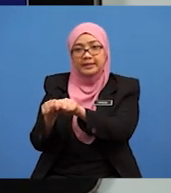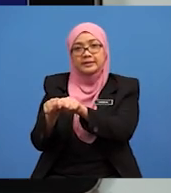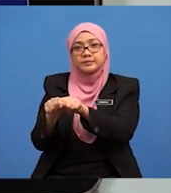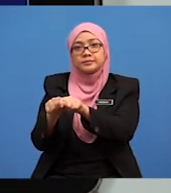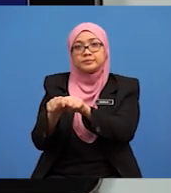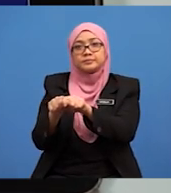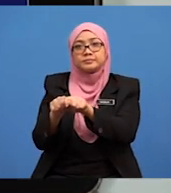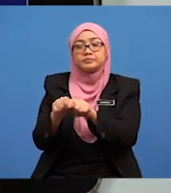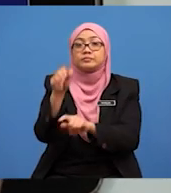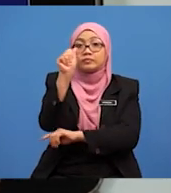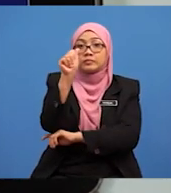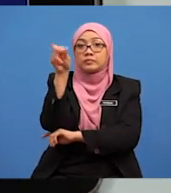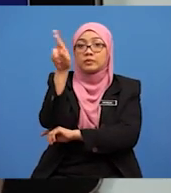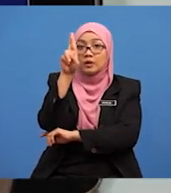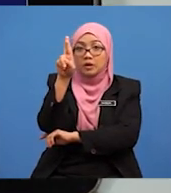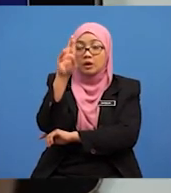argon